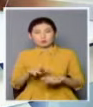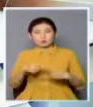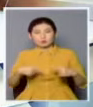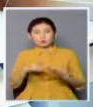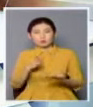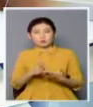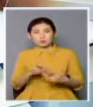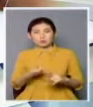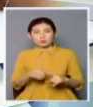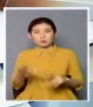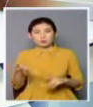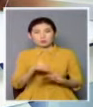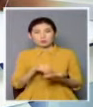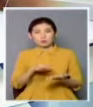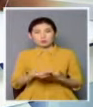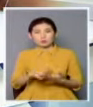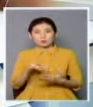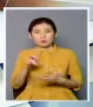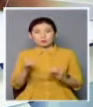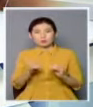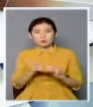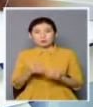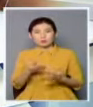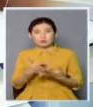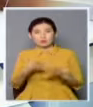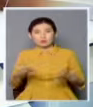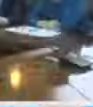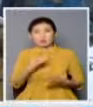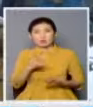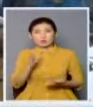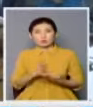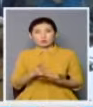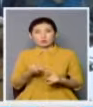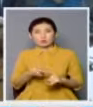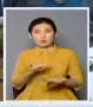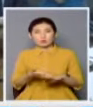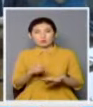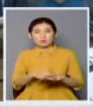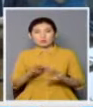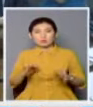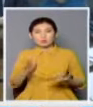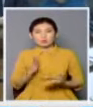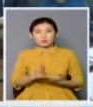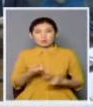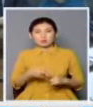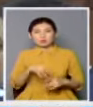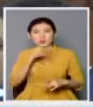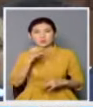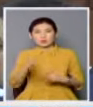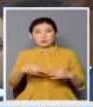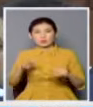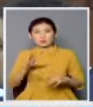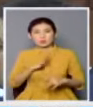комиссии. На данный момент зарегистрировано 110 штук погибших рыб. Остальная рыба находится в тяжелом состоянии. Как было озвучено